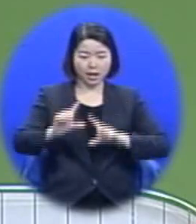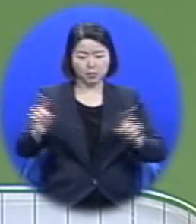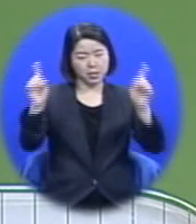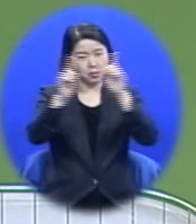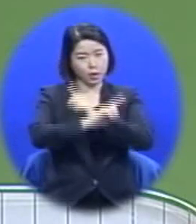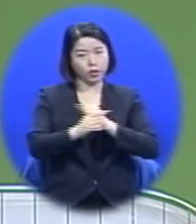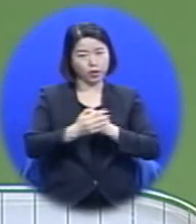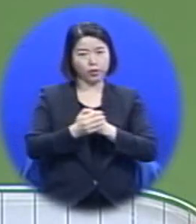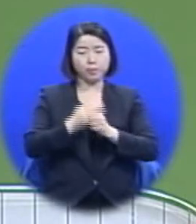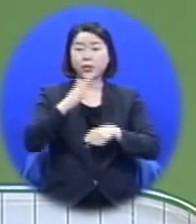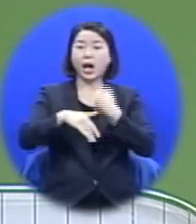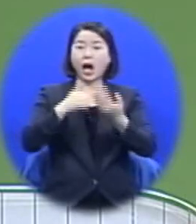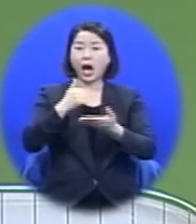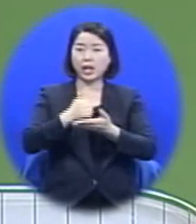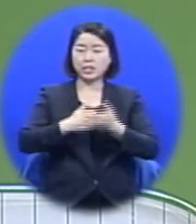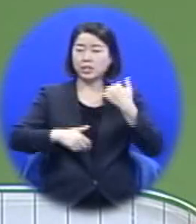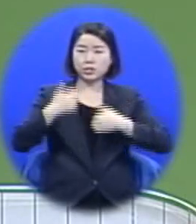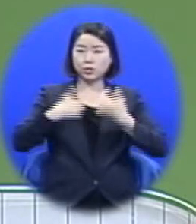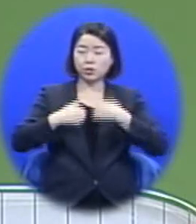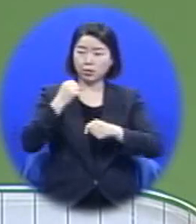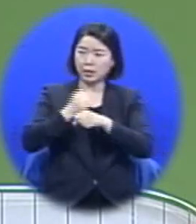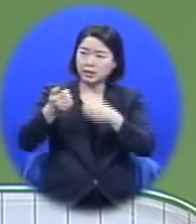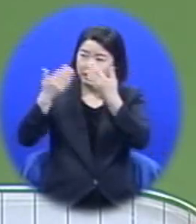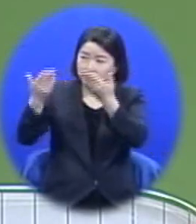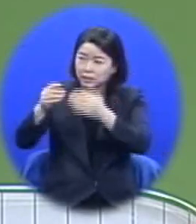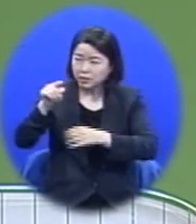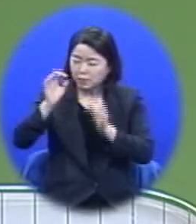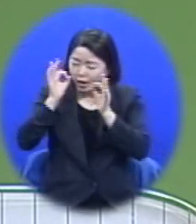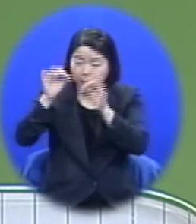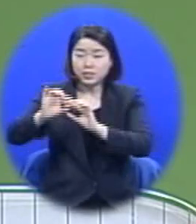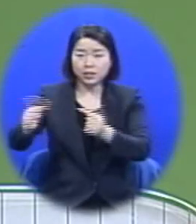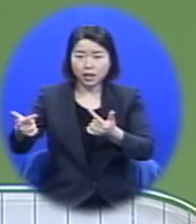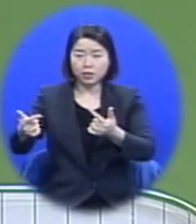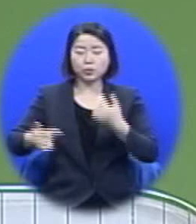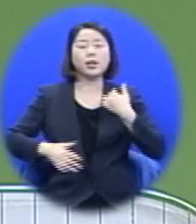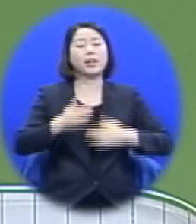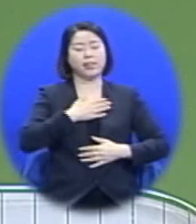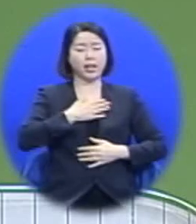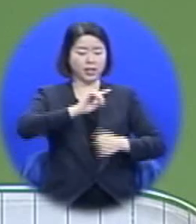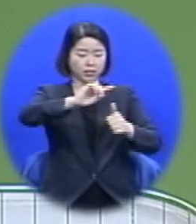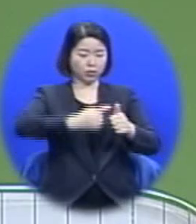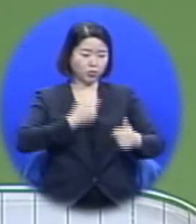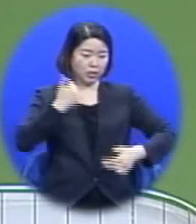하나님을 즐겁게 해 드리려고 하는 게 아니고 즐거워하면서 하나요